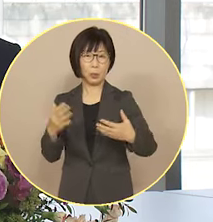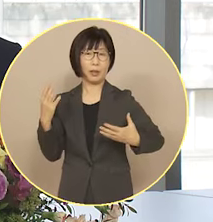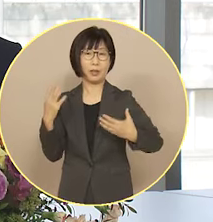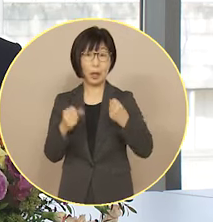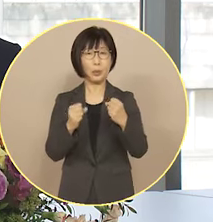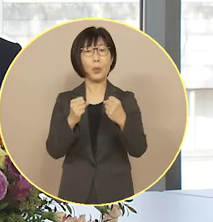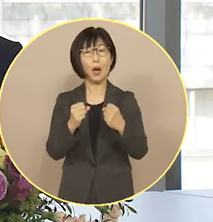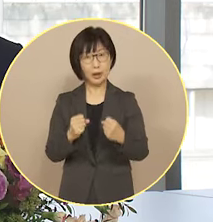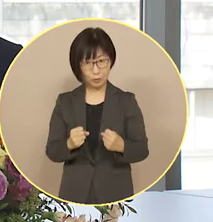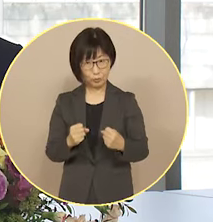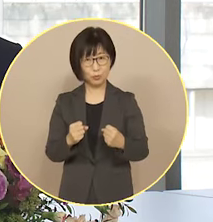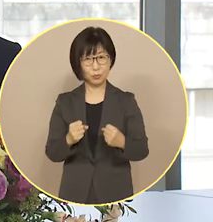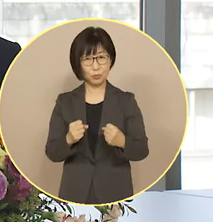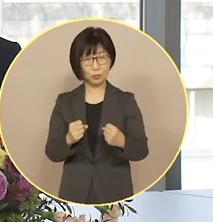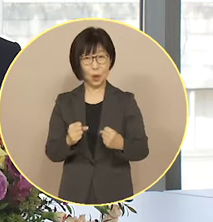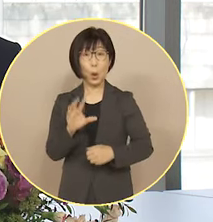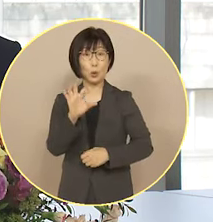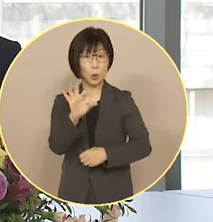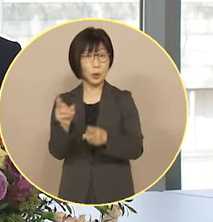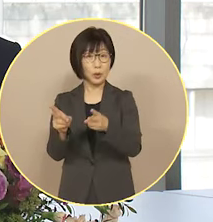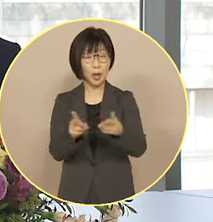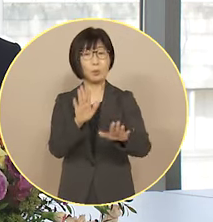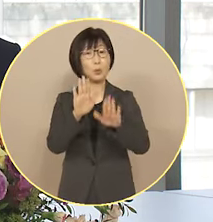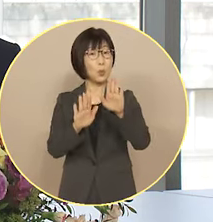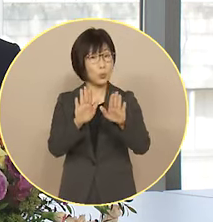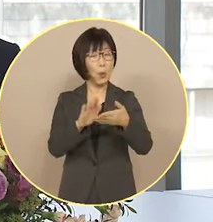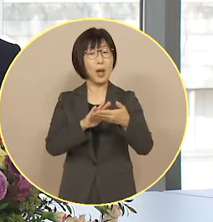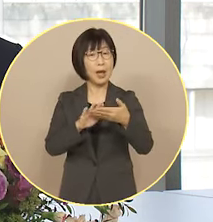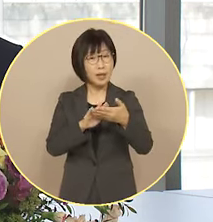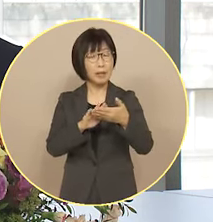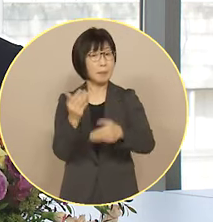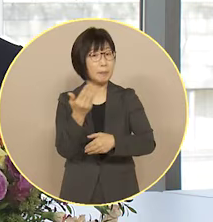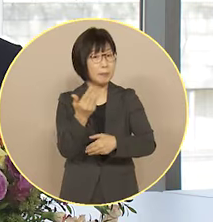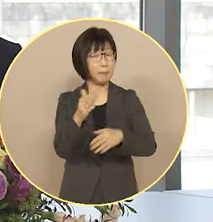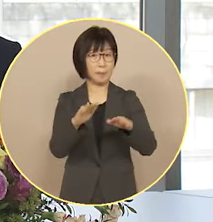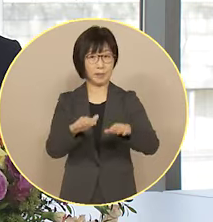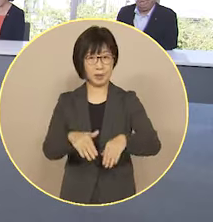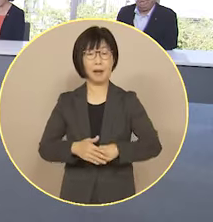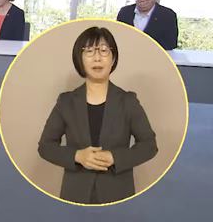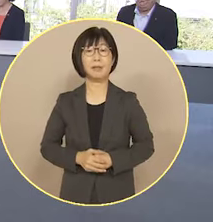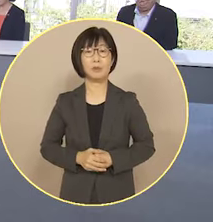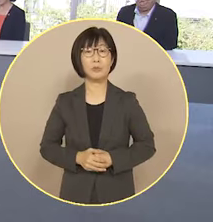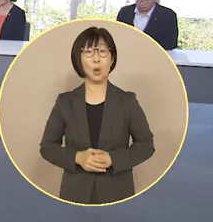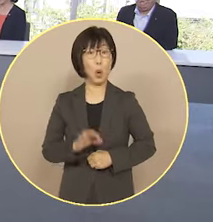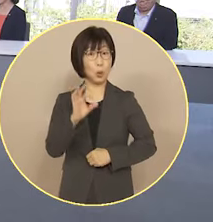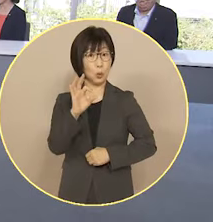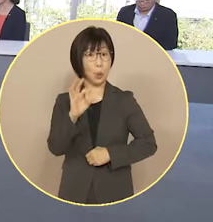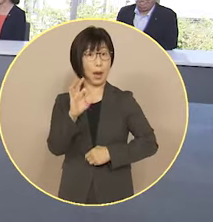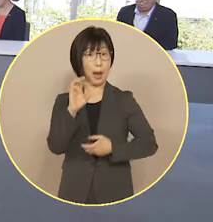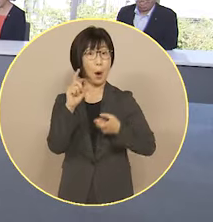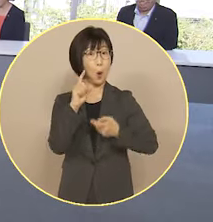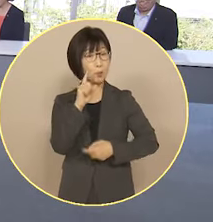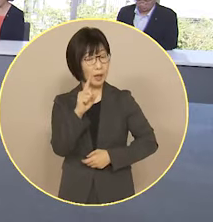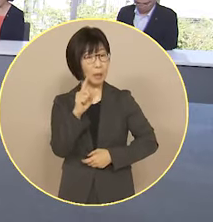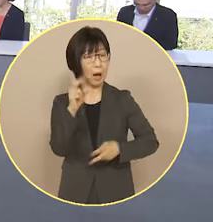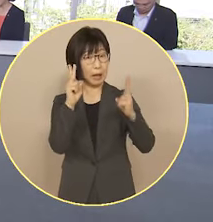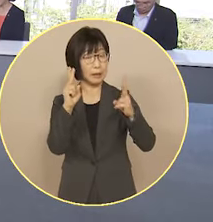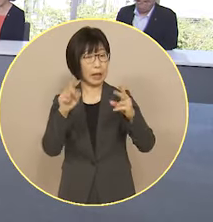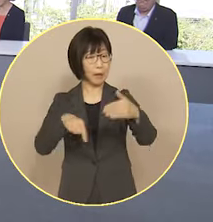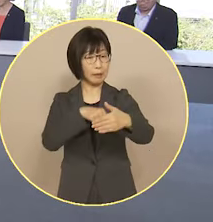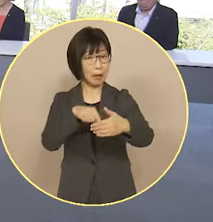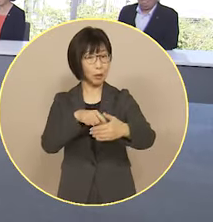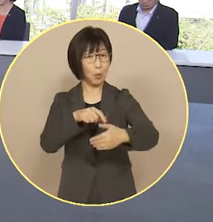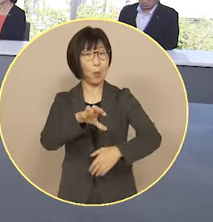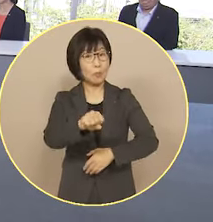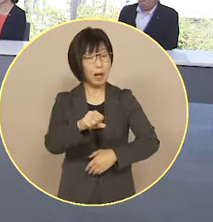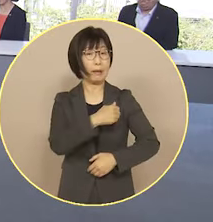さんがいらっしゃるのでその整備状況やあ衛生命についてお伺いしましたあのトイレを見れば会社が分かるという言葉もある